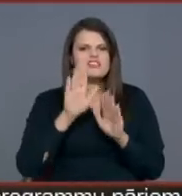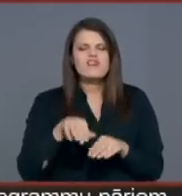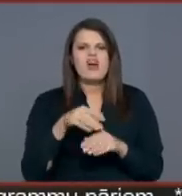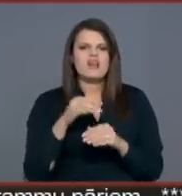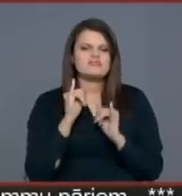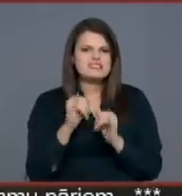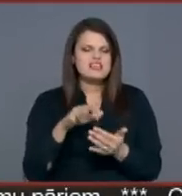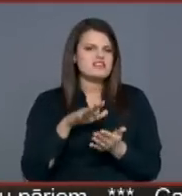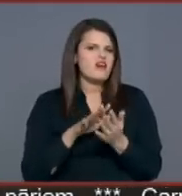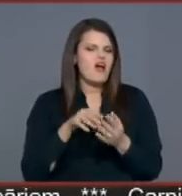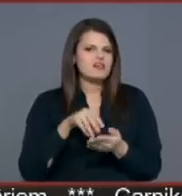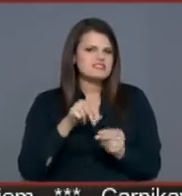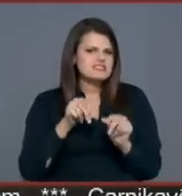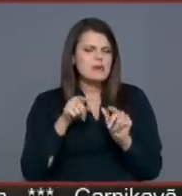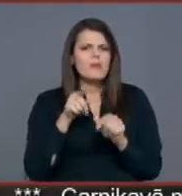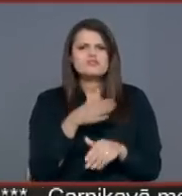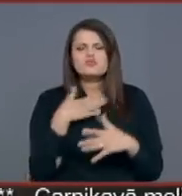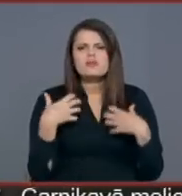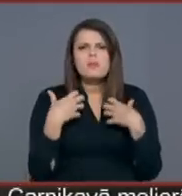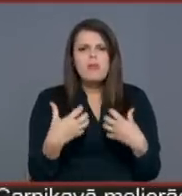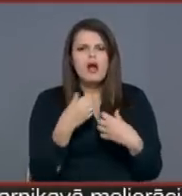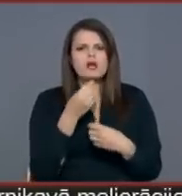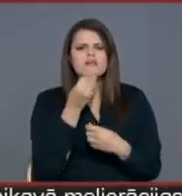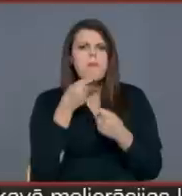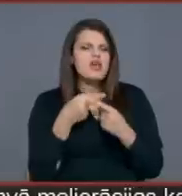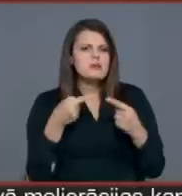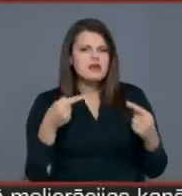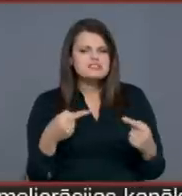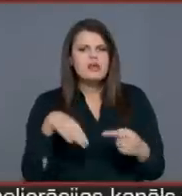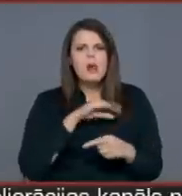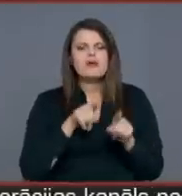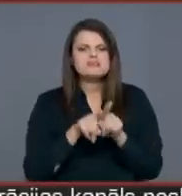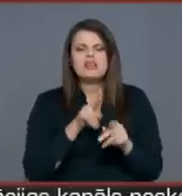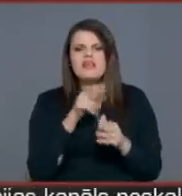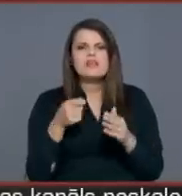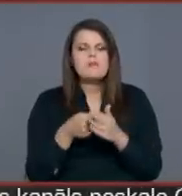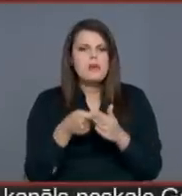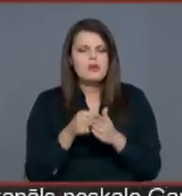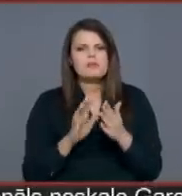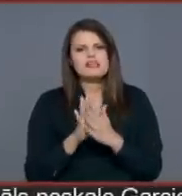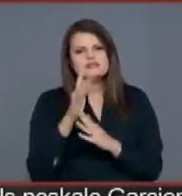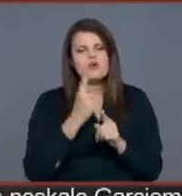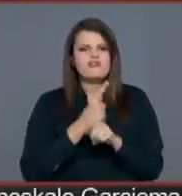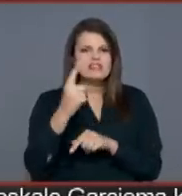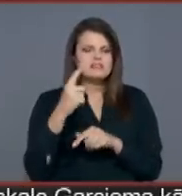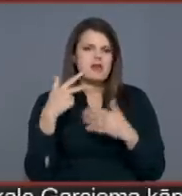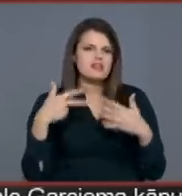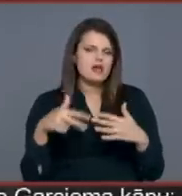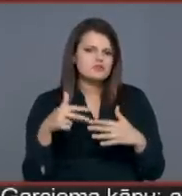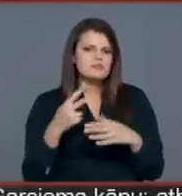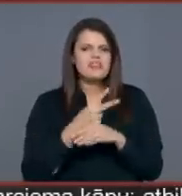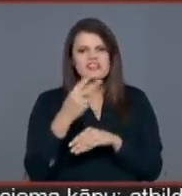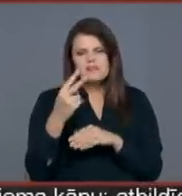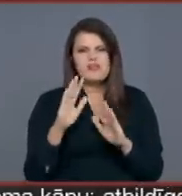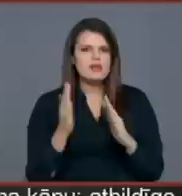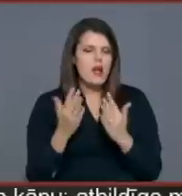Puri diezgan bagāts ar barības jolām, tad mēs arī nepiebarojam. Izauga kaut kur 1,80 m līdz 2 m